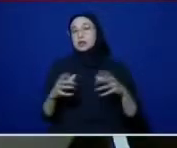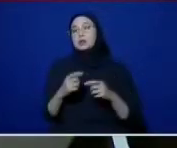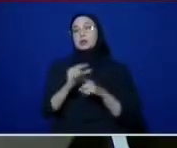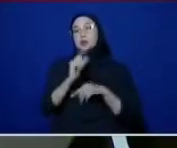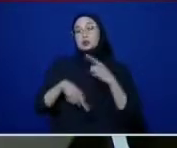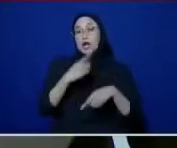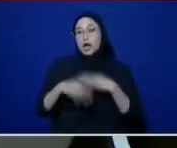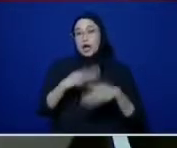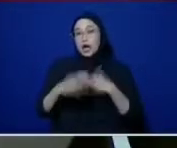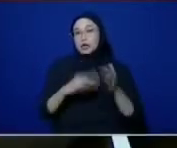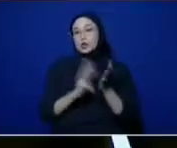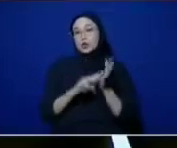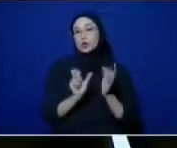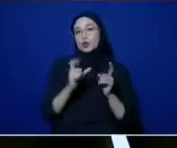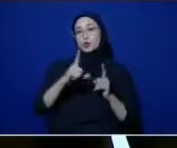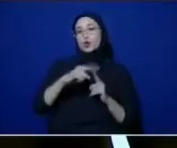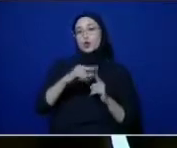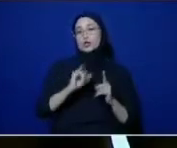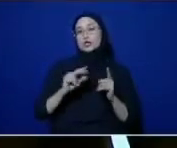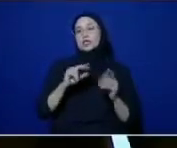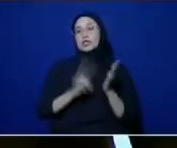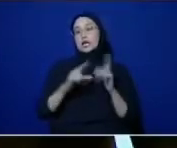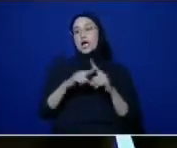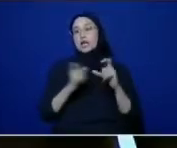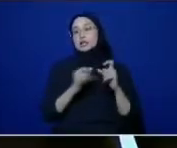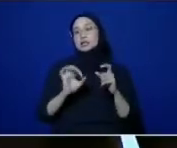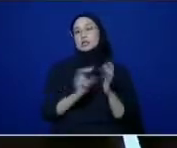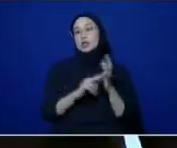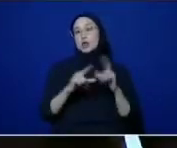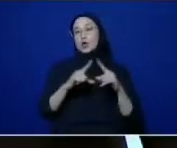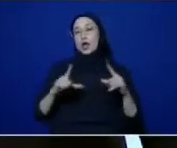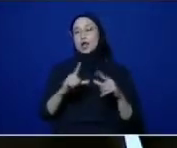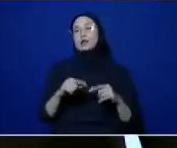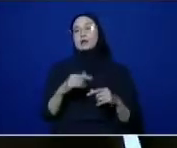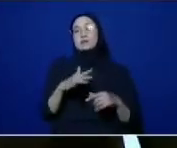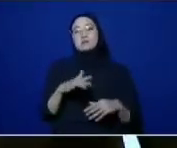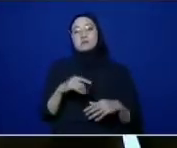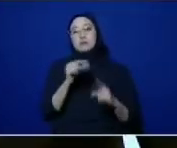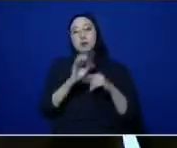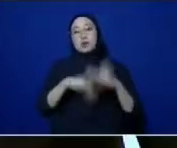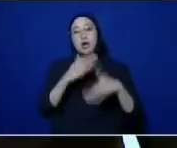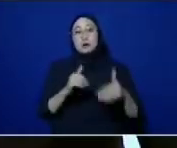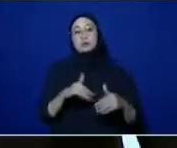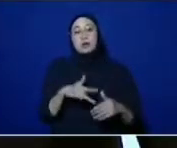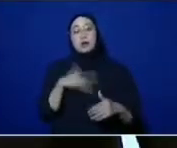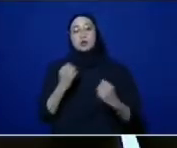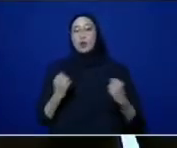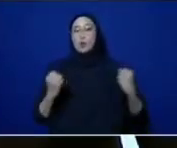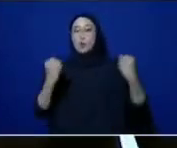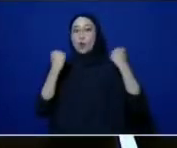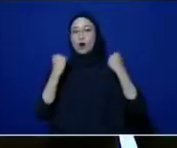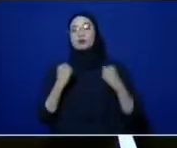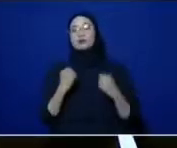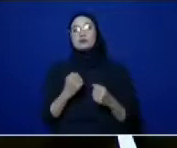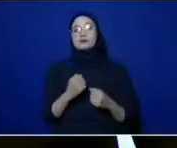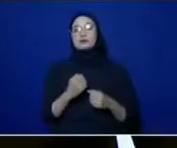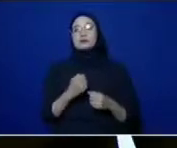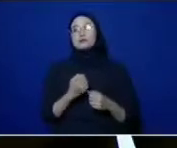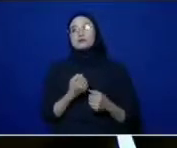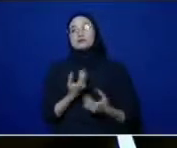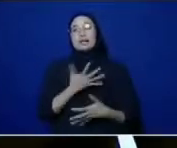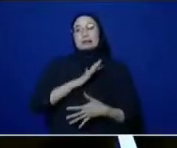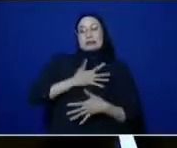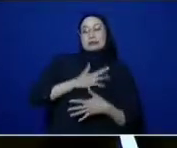multinasional, merasa dia sangat kuat, dia di atas hukum, dia tidak takut sama pemerintah Indonesia, dia